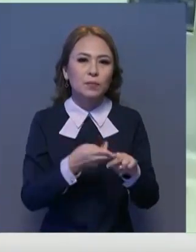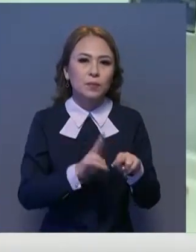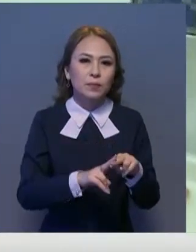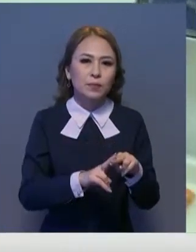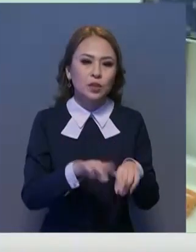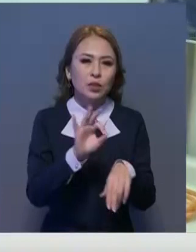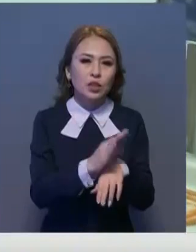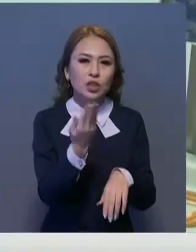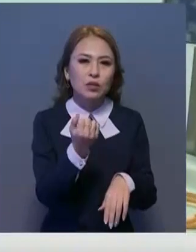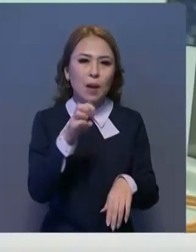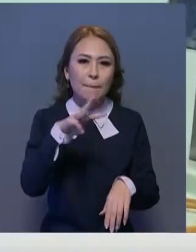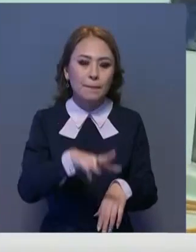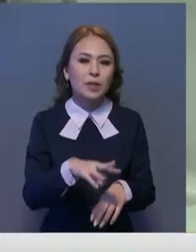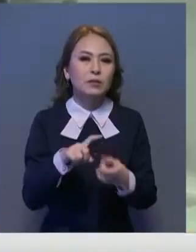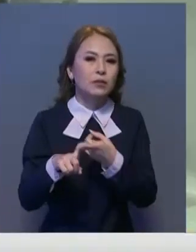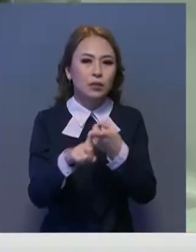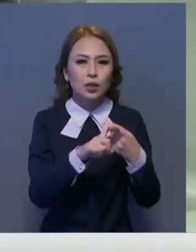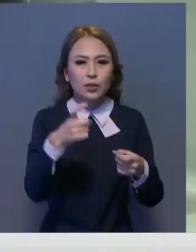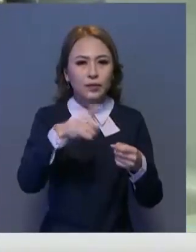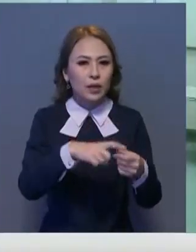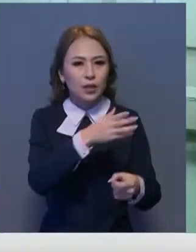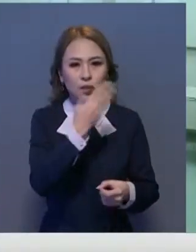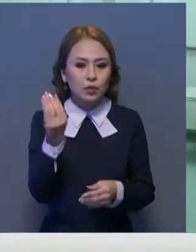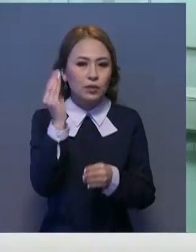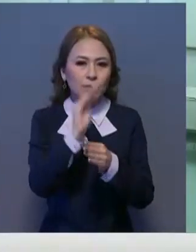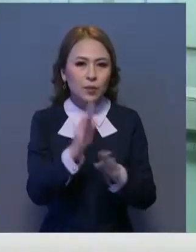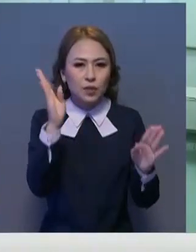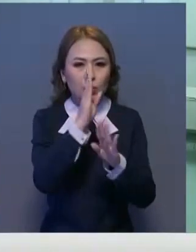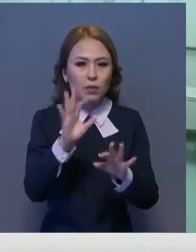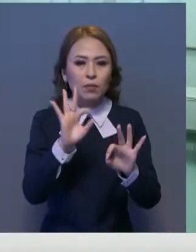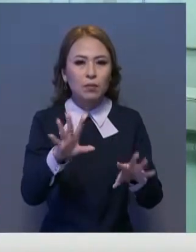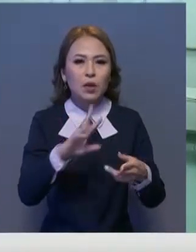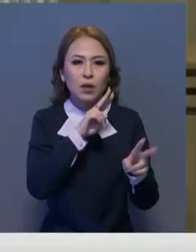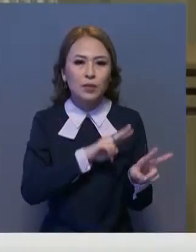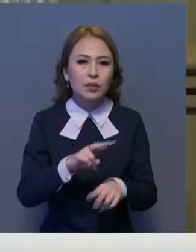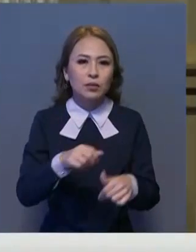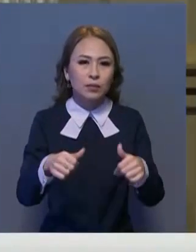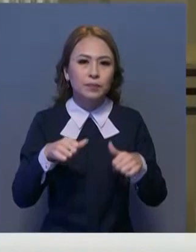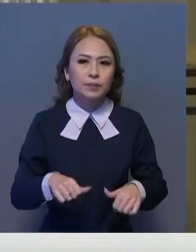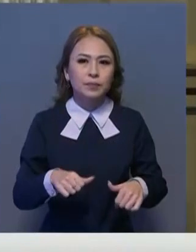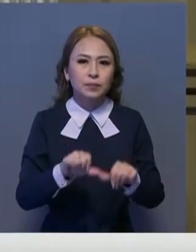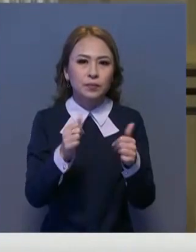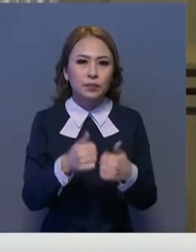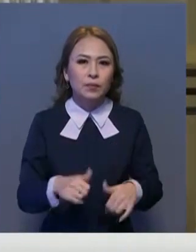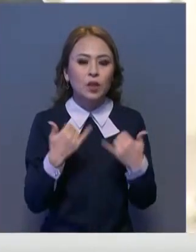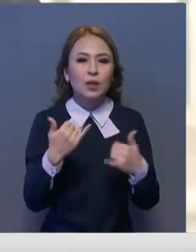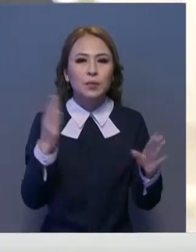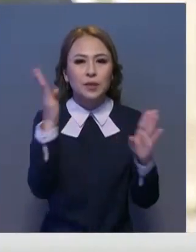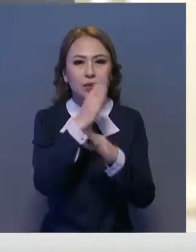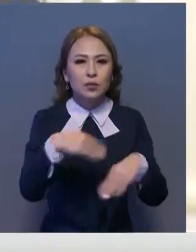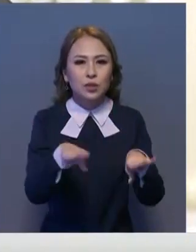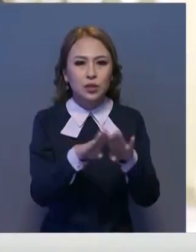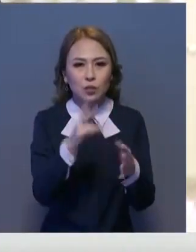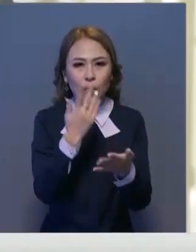жаңа британиялық штамды жұқтыру дерегі тіркелмеді, деп хабарлайды санитарлық эпидемиологиялық бақылау комитетінің ресми өкілі. Бүгінгі